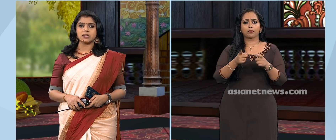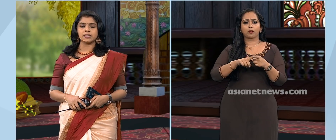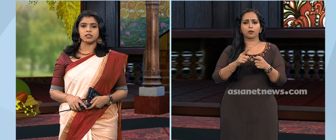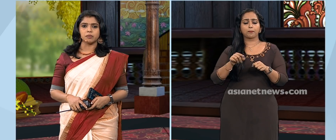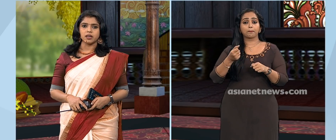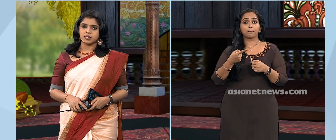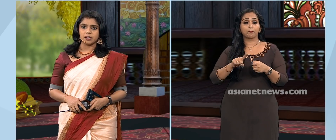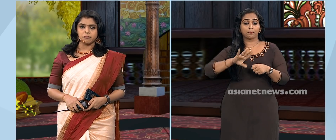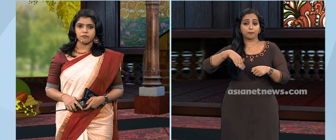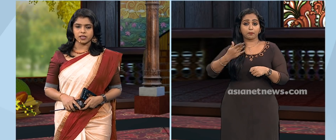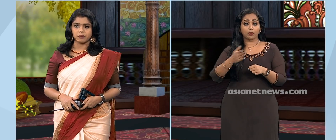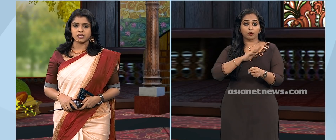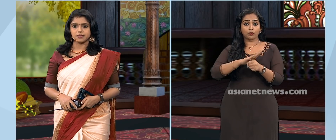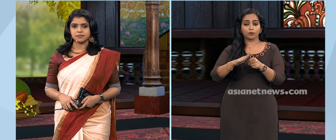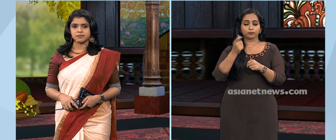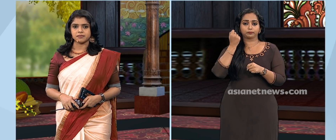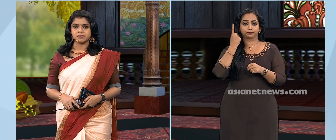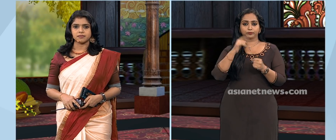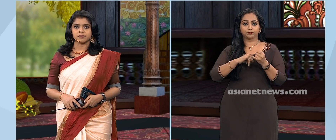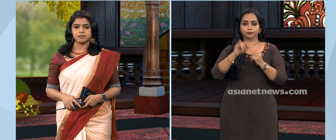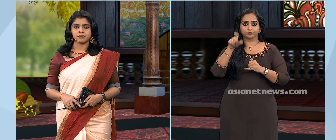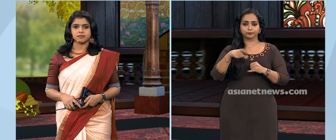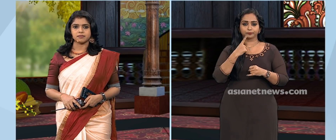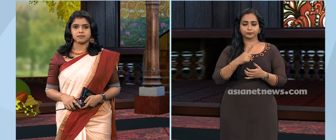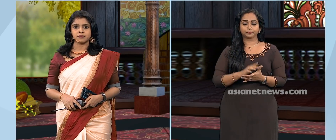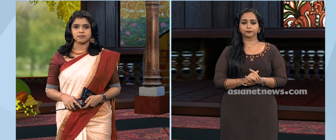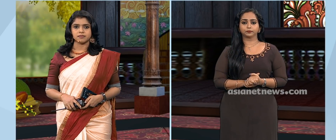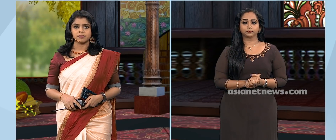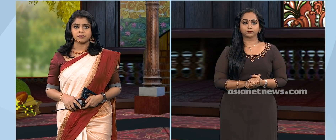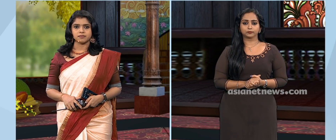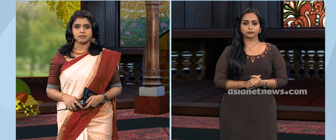കൊലപാതകമെന്ന് മനസ്സിലായതെന്നും സലിം വ്യക്തമാക്കി.